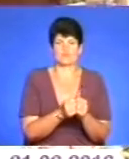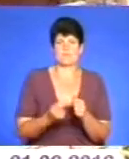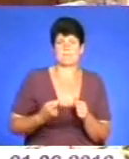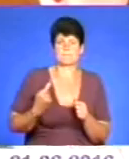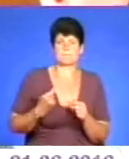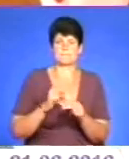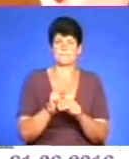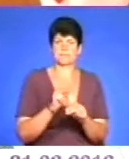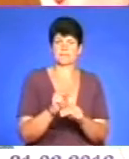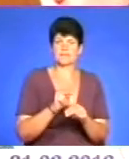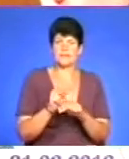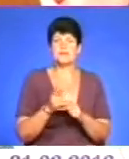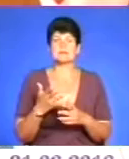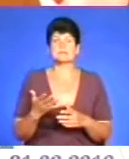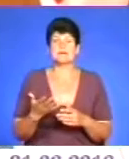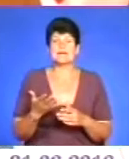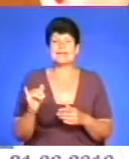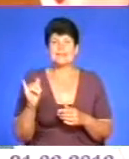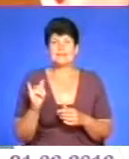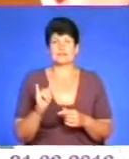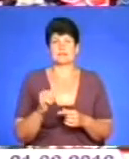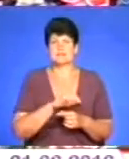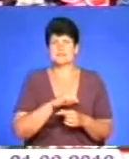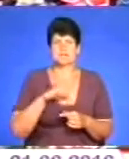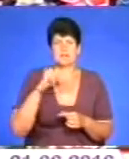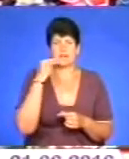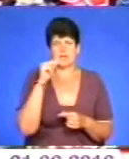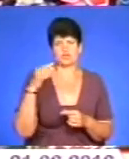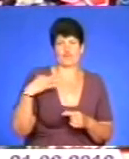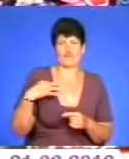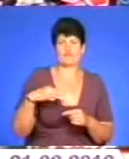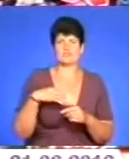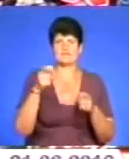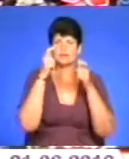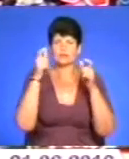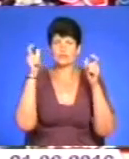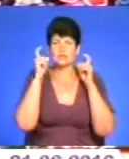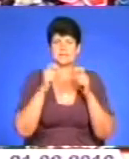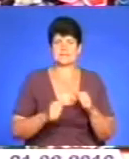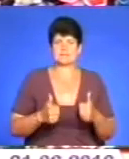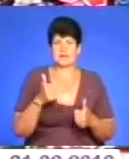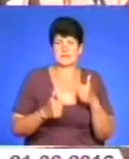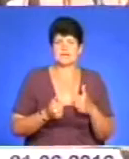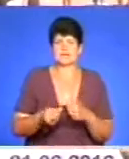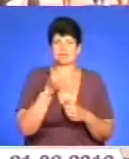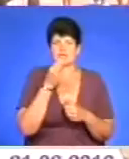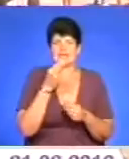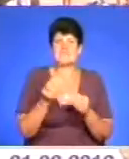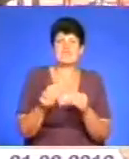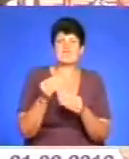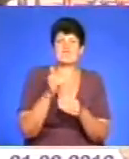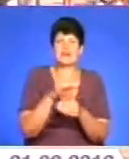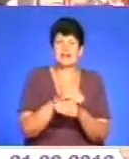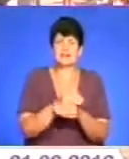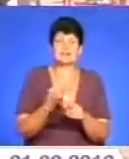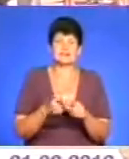ще конкурс мавок на найкрасивішу вишиванку і віночок, змагання з поїдання вареників. Тернополяни таким різноманіттям